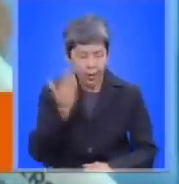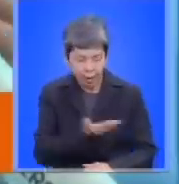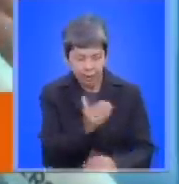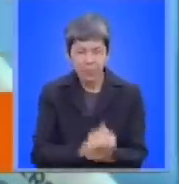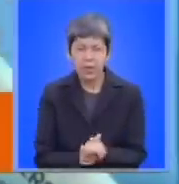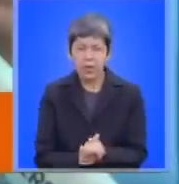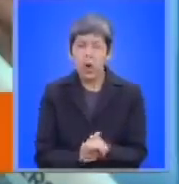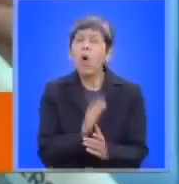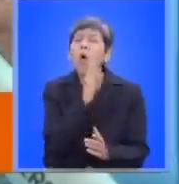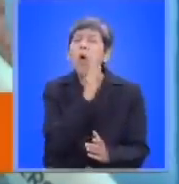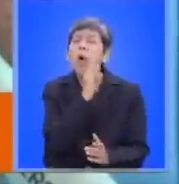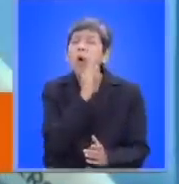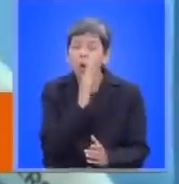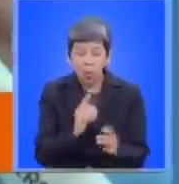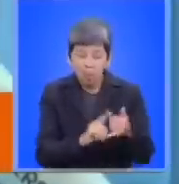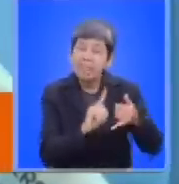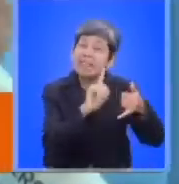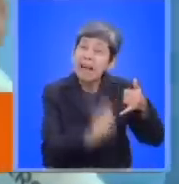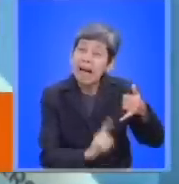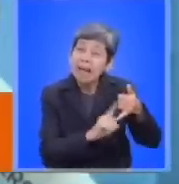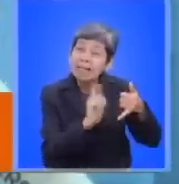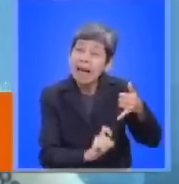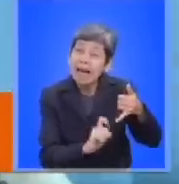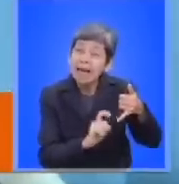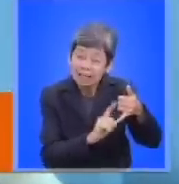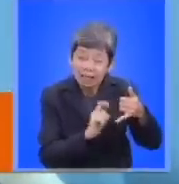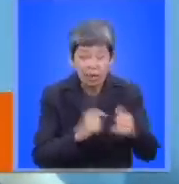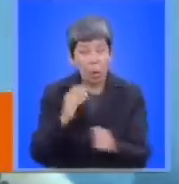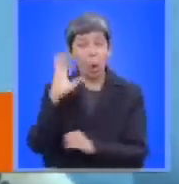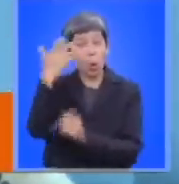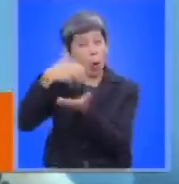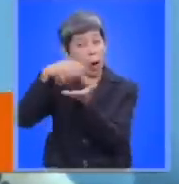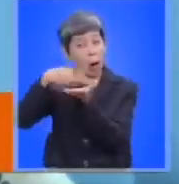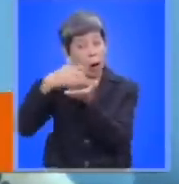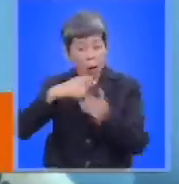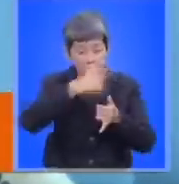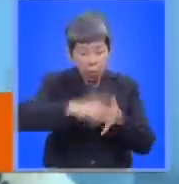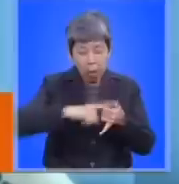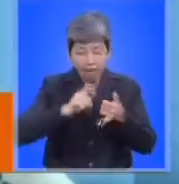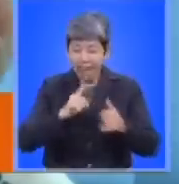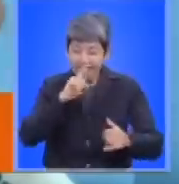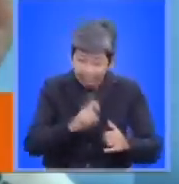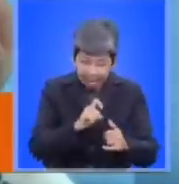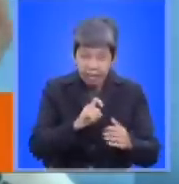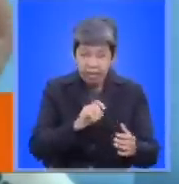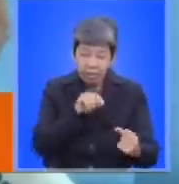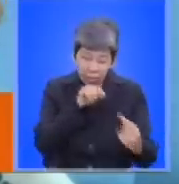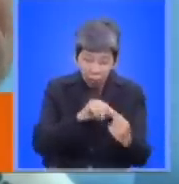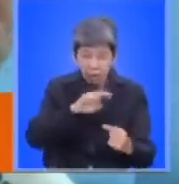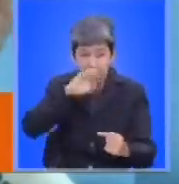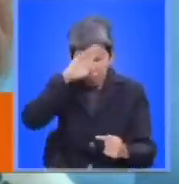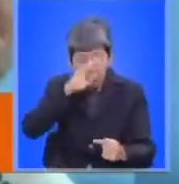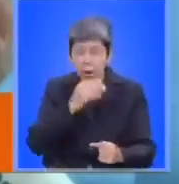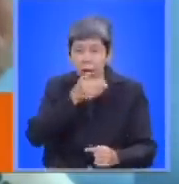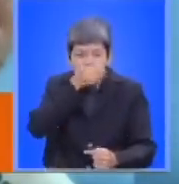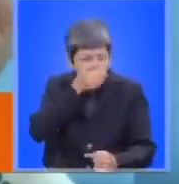นสมมติคนที่เสียชีวิตในที่มีการรายงานทั่วโลกเนี่ยหลายรายเนี่ยอาจจะไม่ได้เสียชีวิตจากโดยตรงจากโรคไวรั